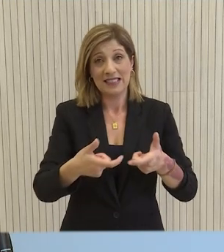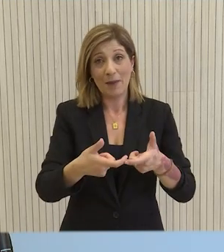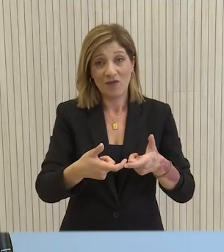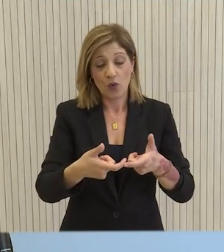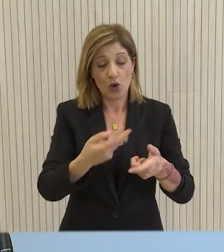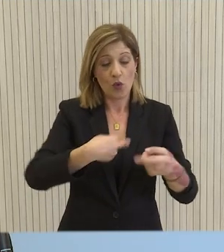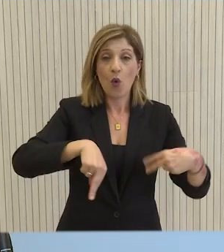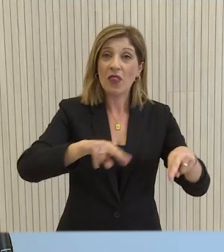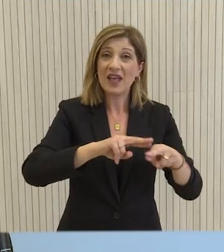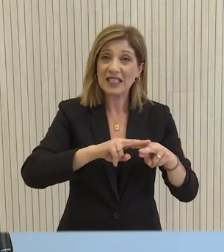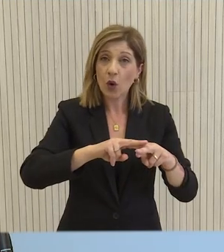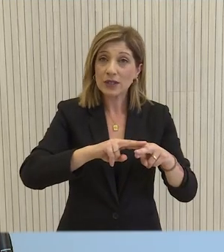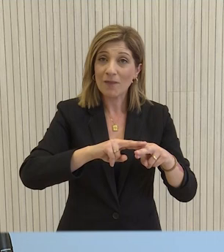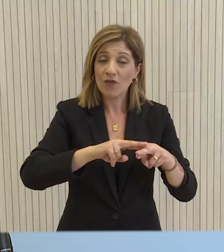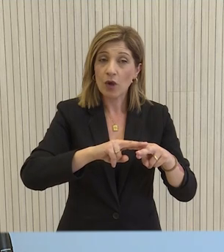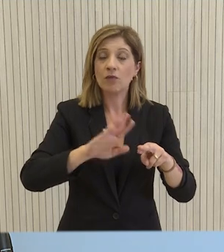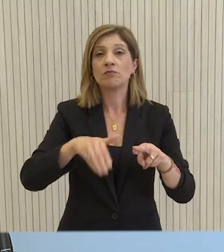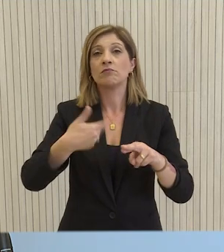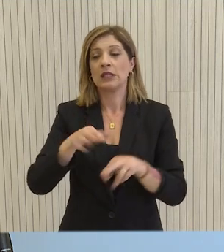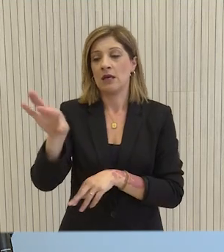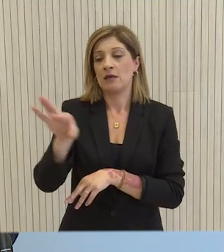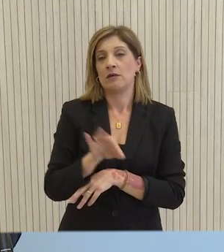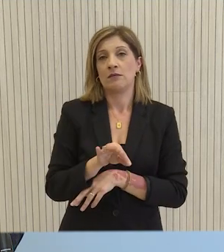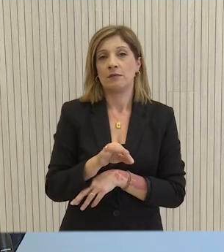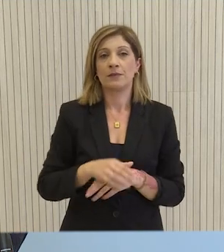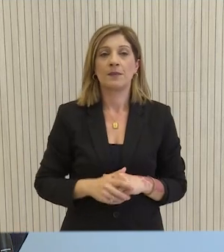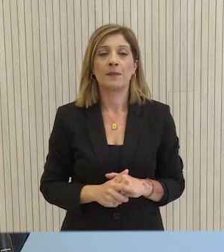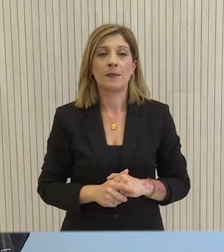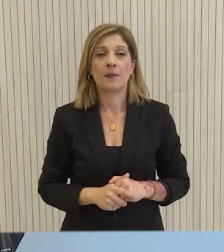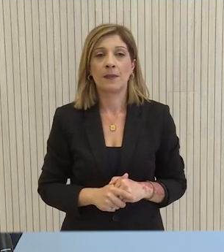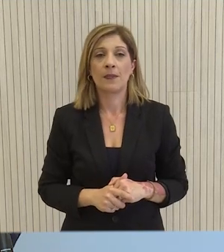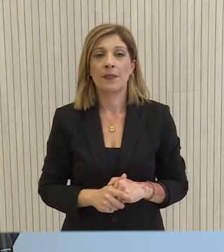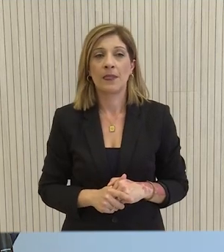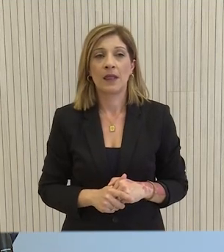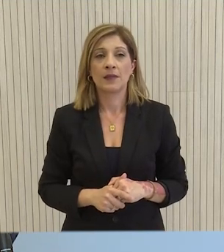Χρηματοοικονομικού Επιτρόπου, το Διοικητικό Συμβούλιο, για να μπορέσει να τροχιοδρομήσει τις διαδικασίες.